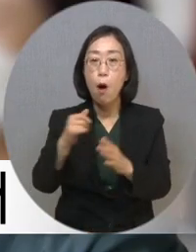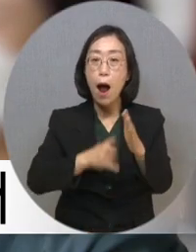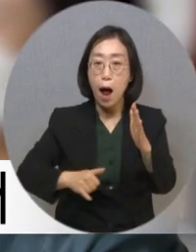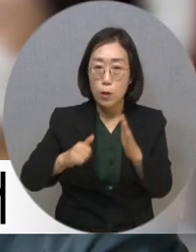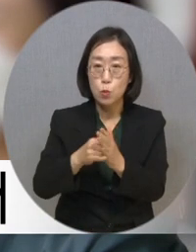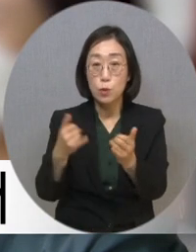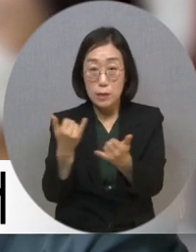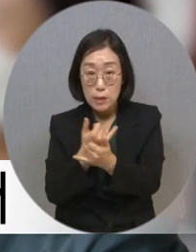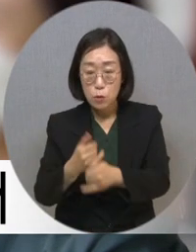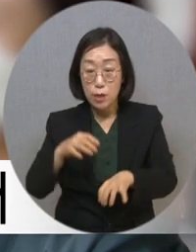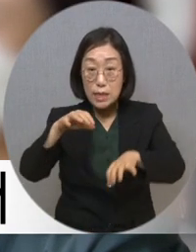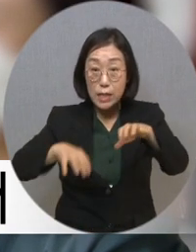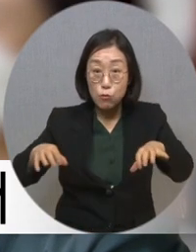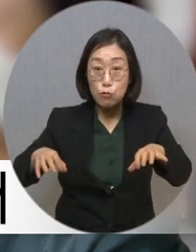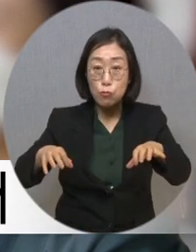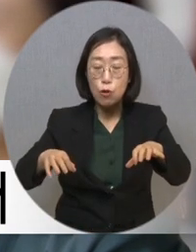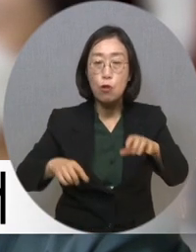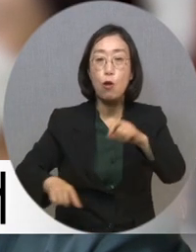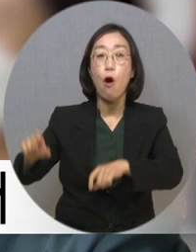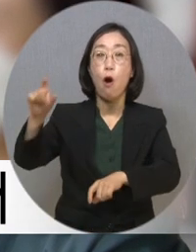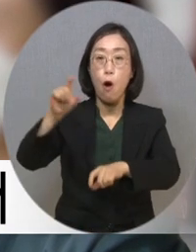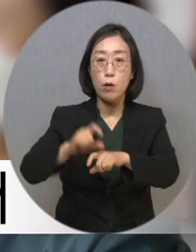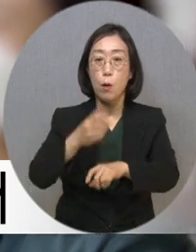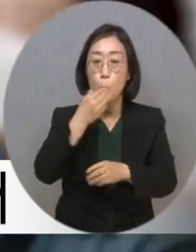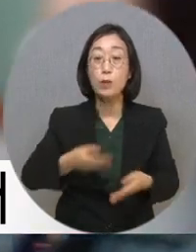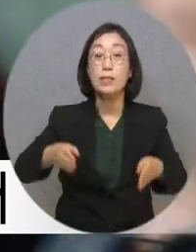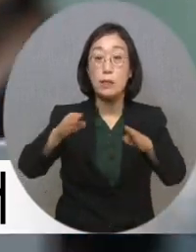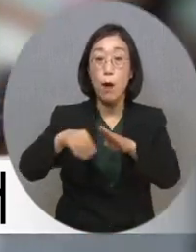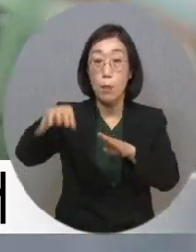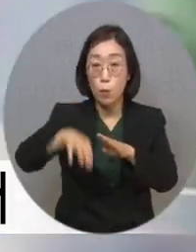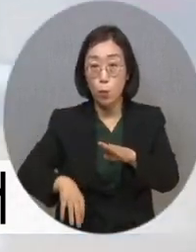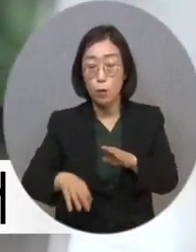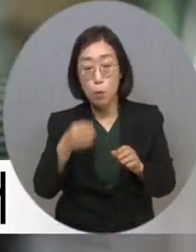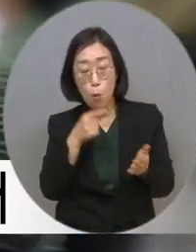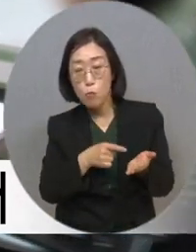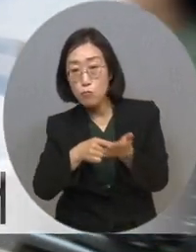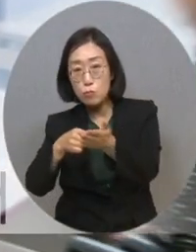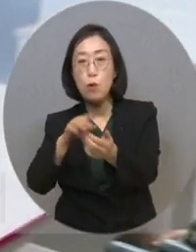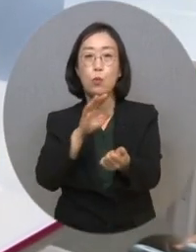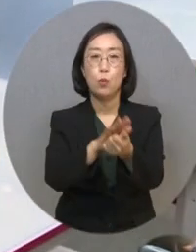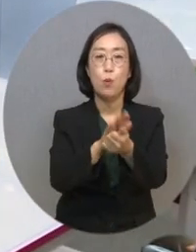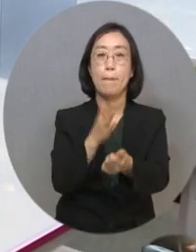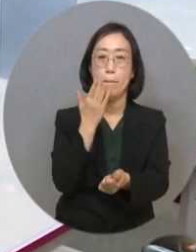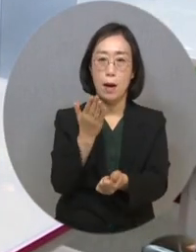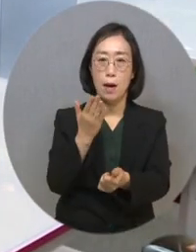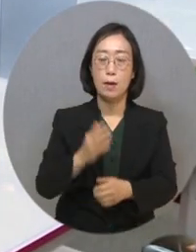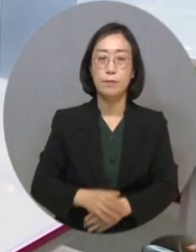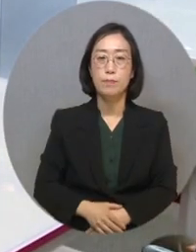친족과 이웃 등 이해 관계인 외에도 노인복지관 등 수행기관을 포함했습니다.